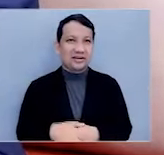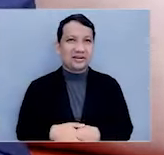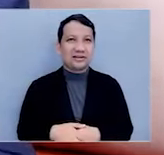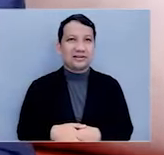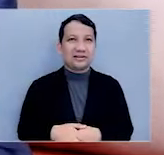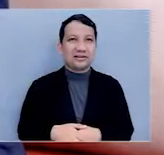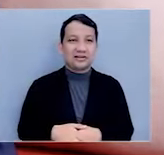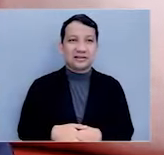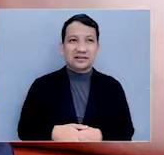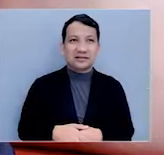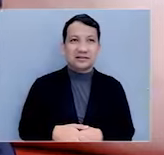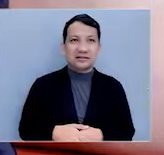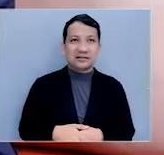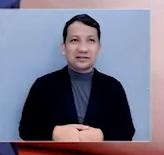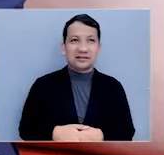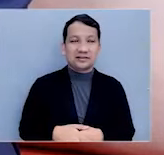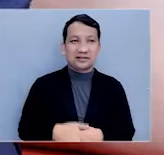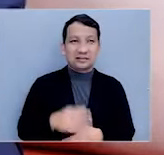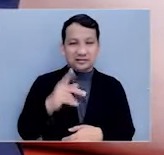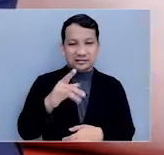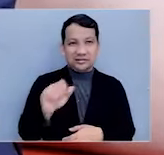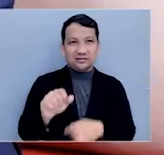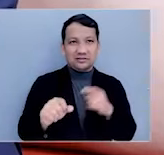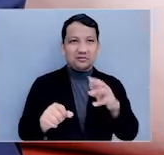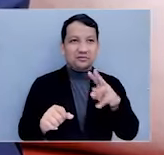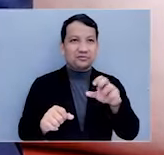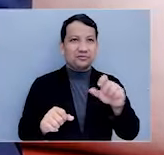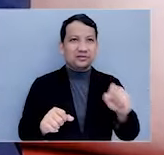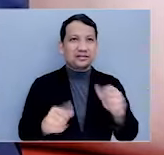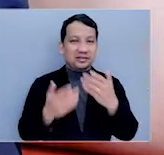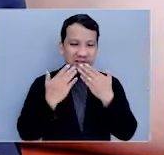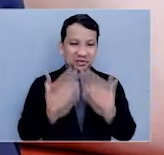you, Dalbong. Thank you, Wendy.